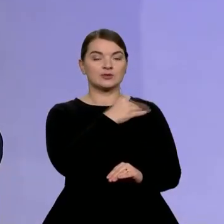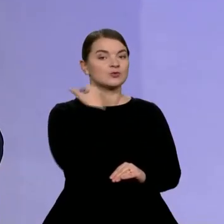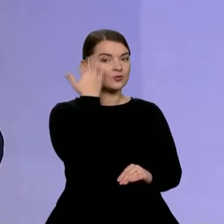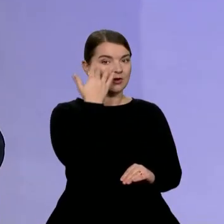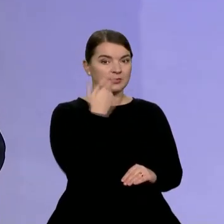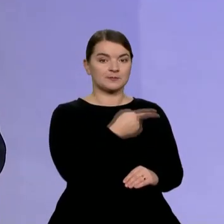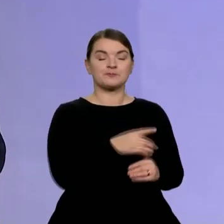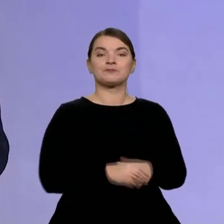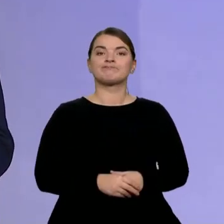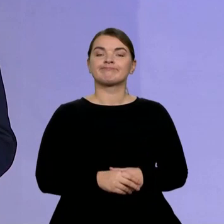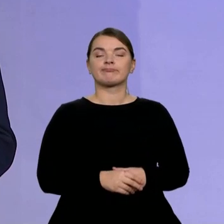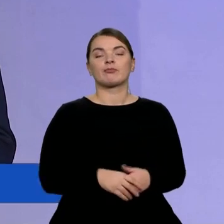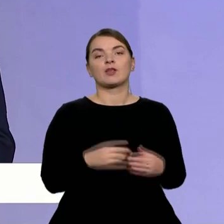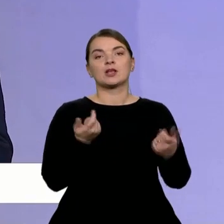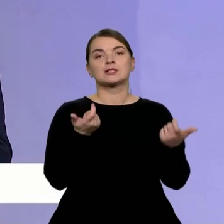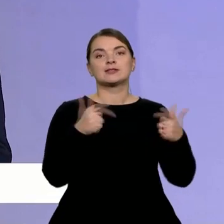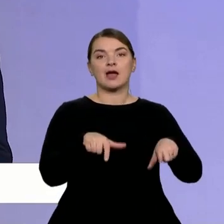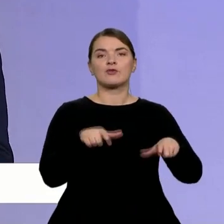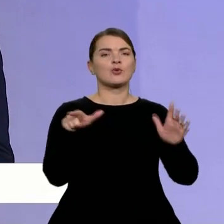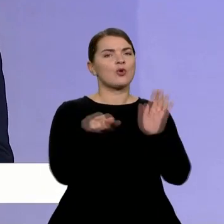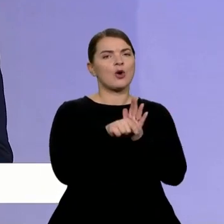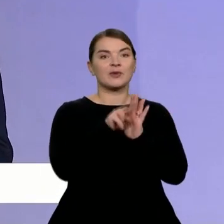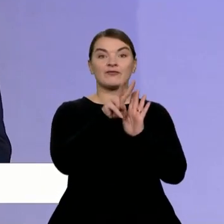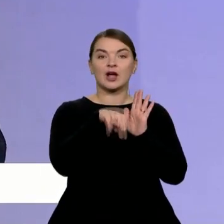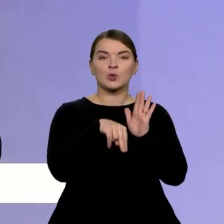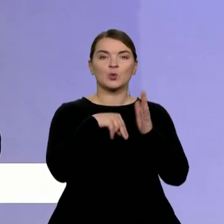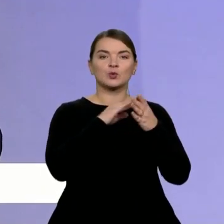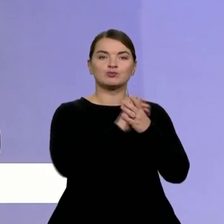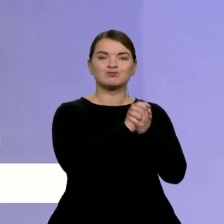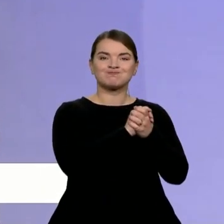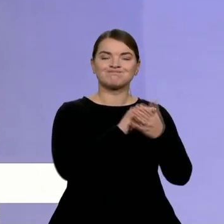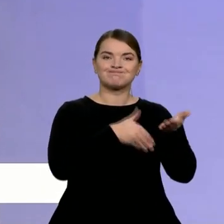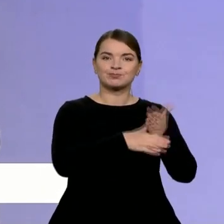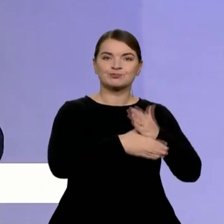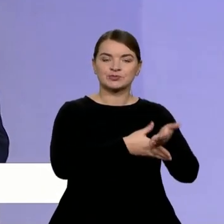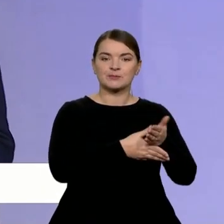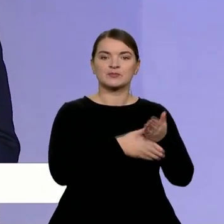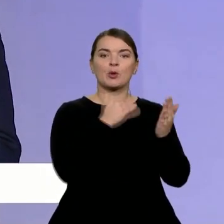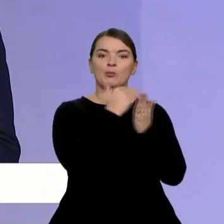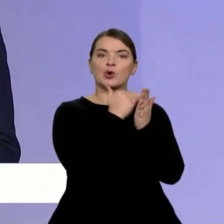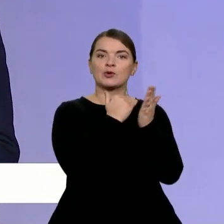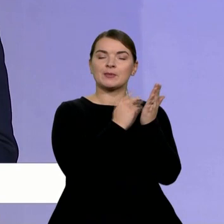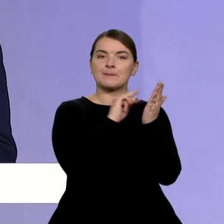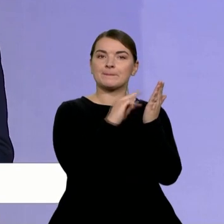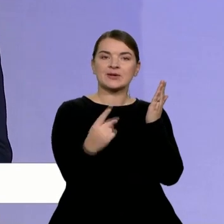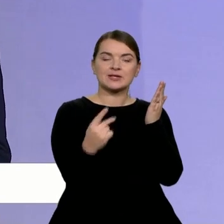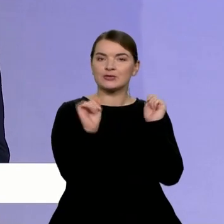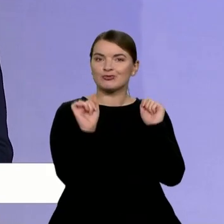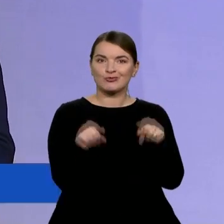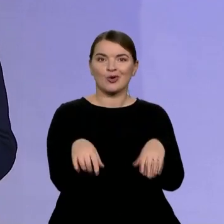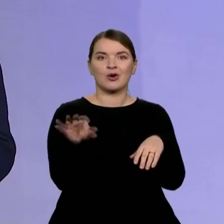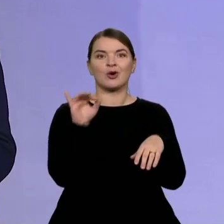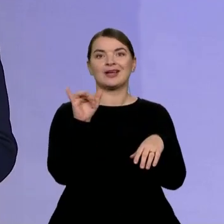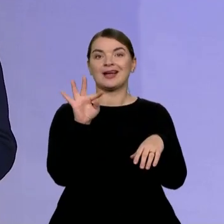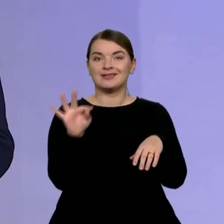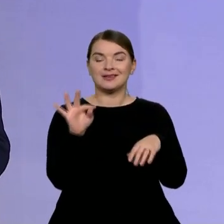vėlgi savivaldybė reikia bendrauti kuo daugiau su Vilniaus universitetu ir galbūt tam tikras programas keisti kitomis, kalbant, na, informacinių technologijų